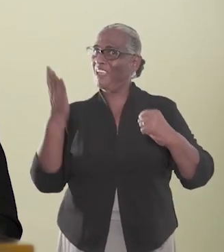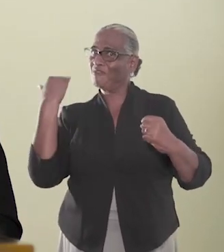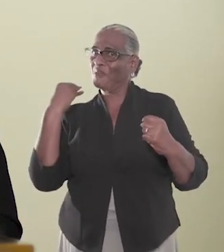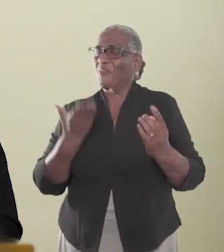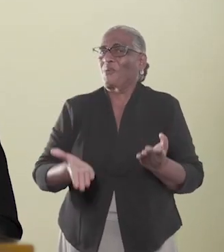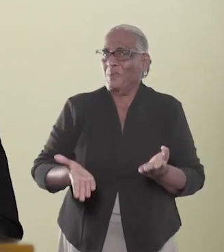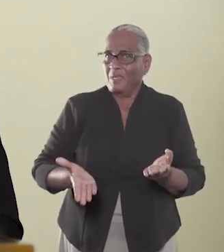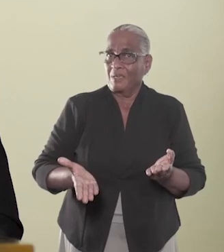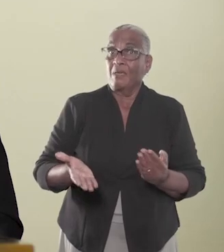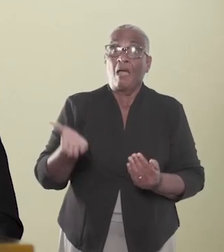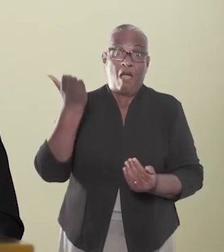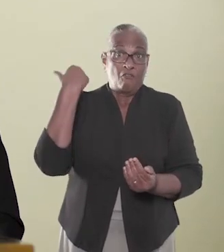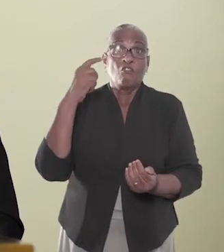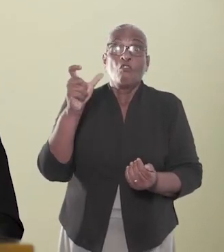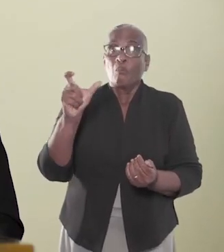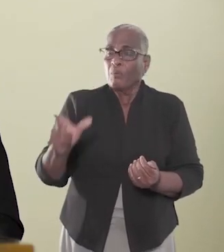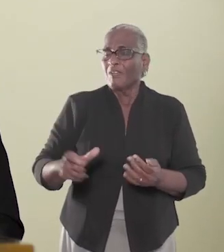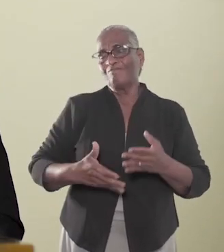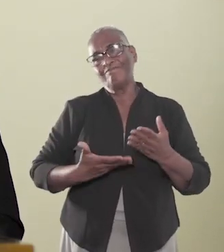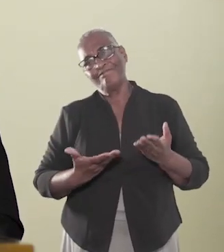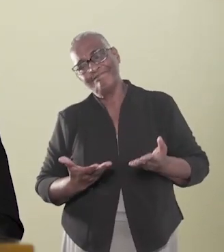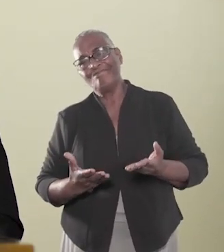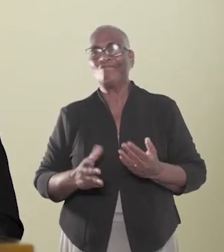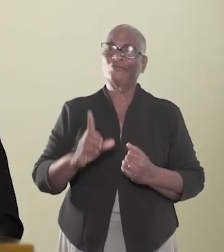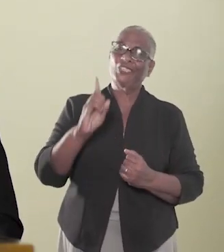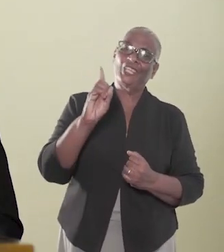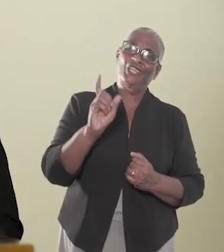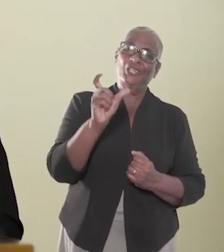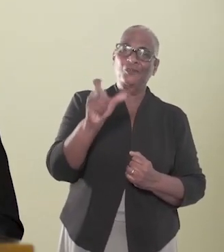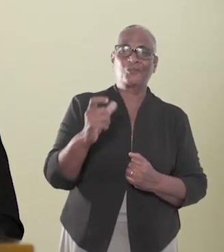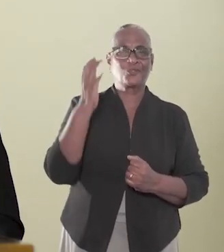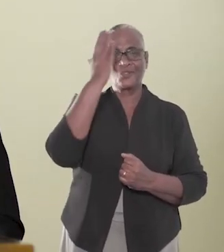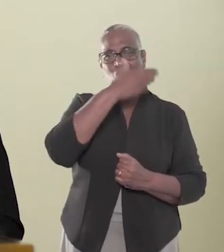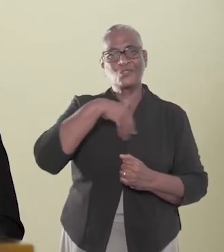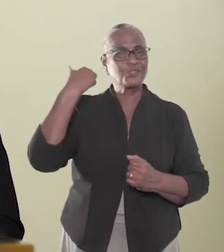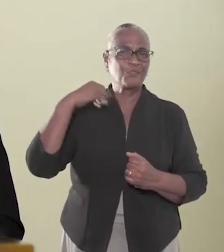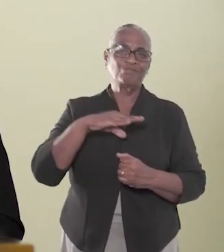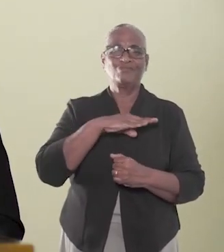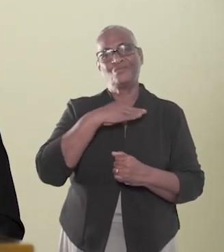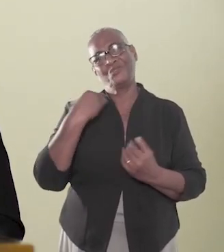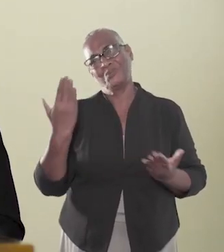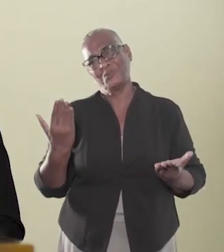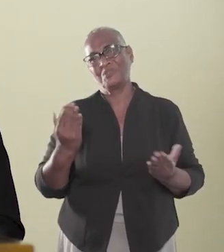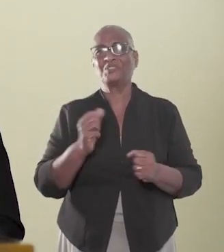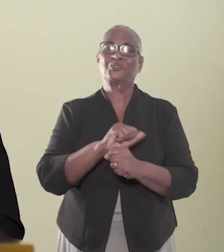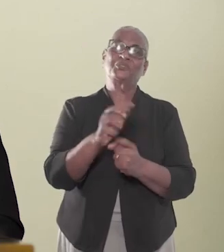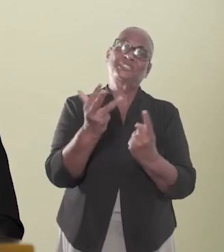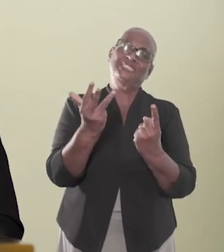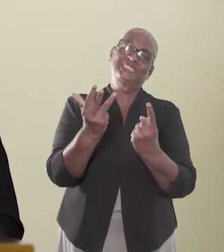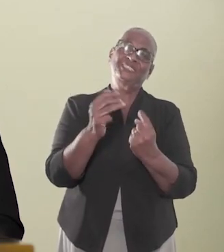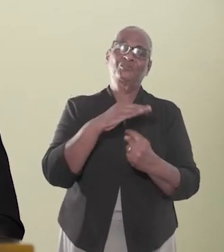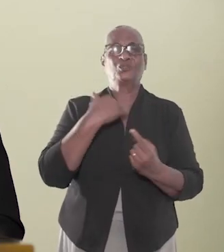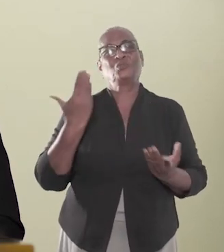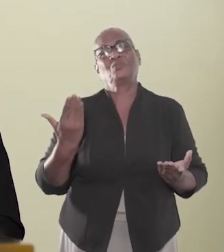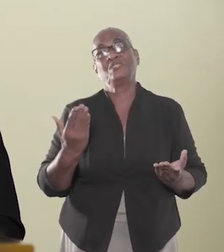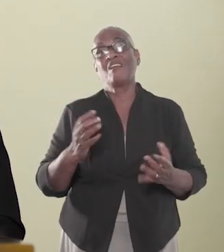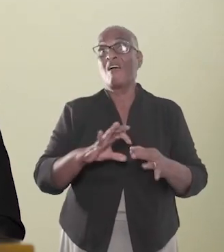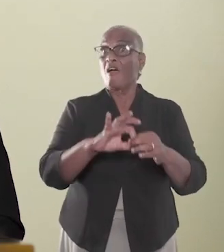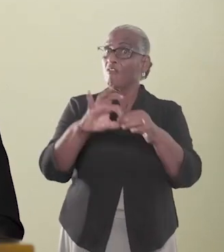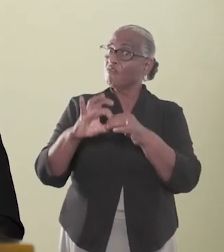de vorige week. De afgelopen week heeft helaas één Surinamer de strijd verloren tegen COVID-19.